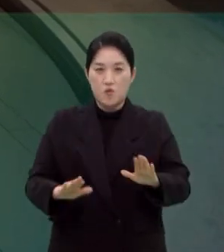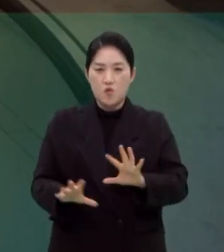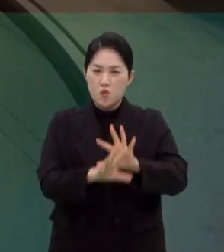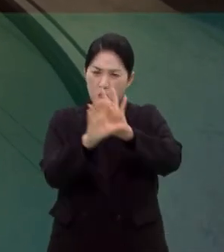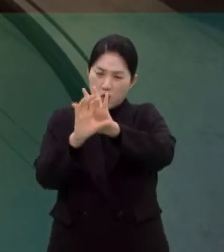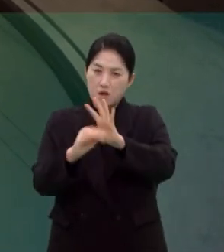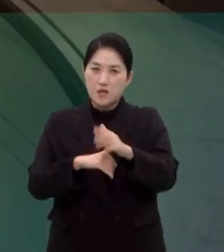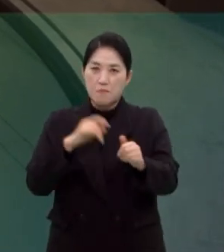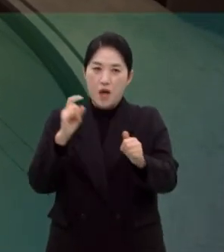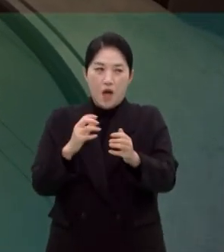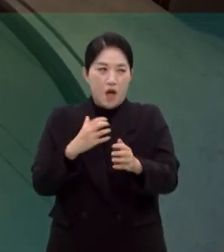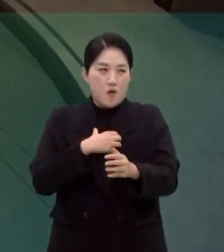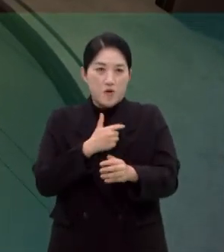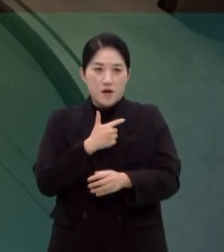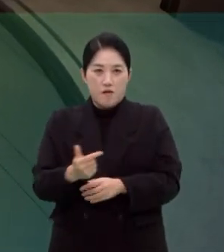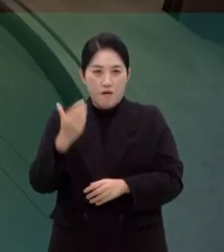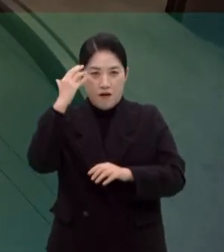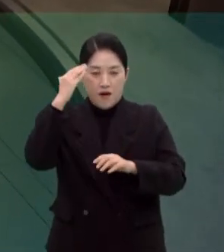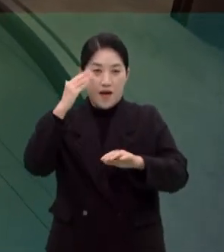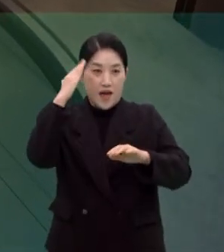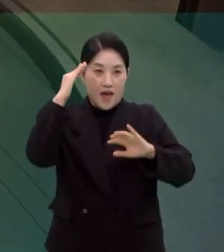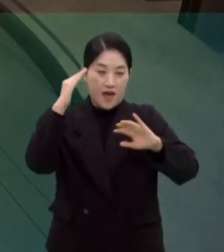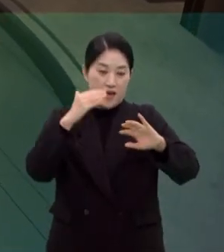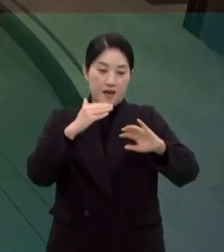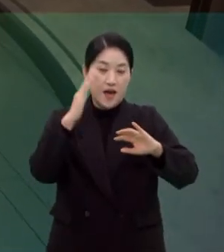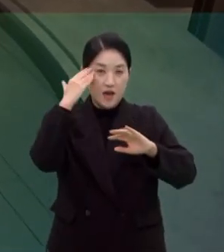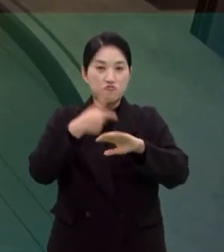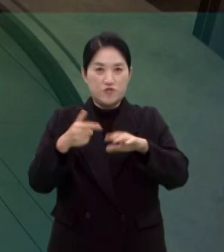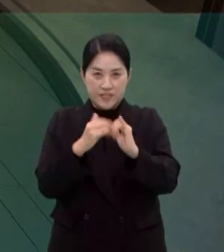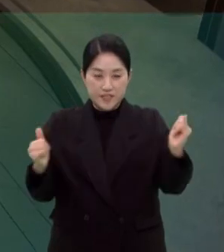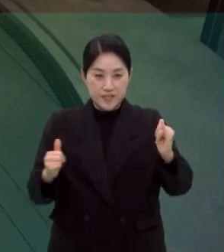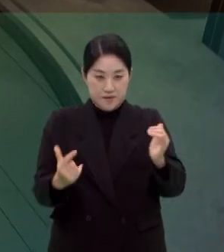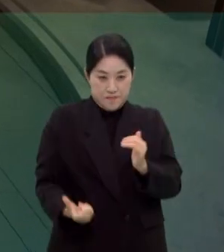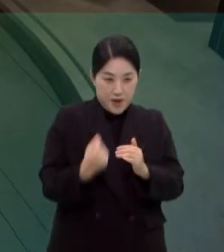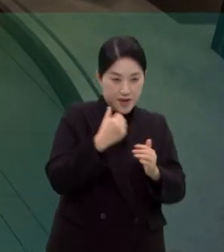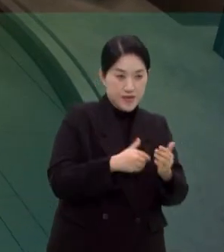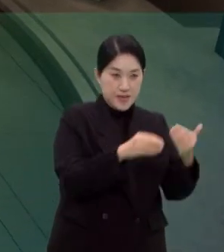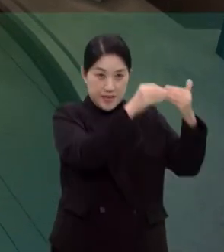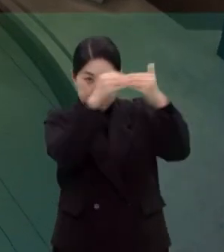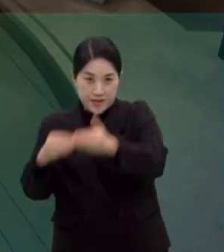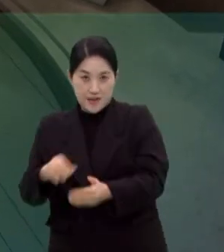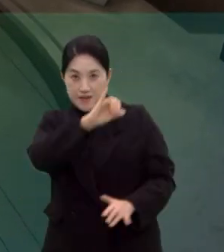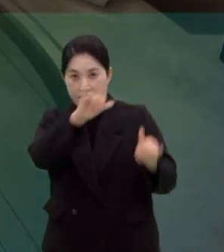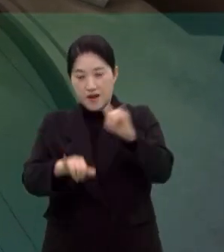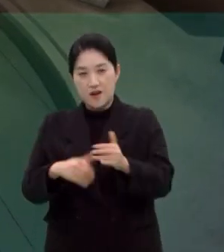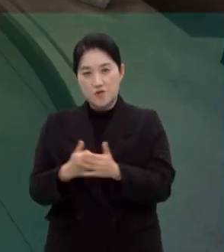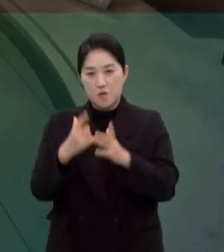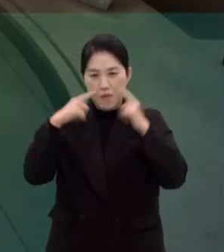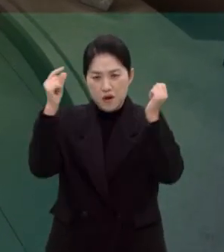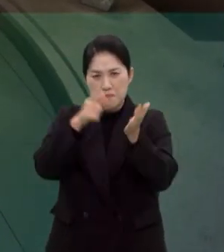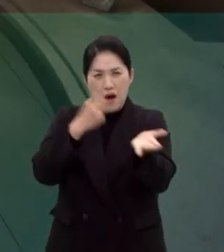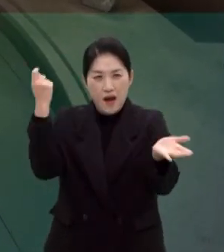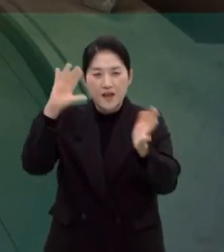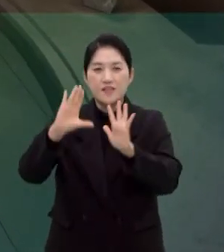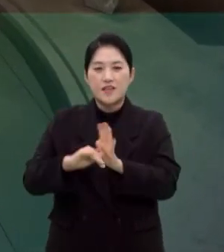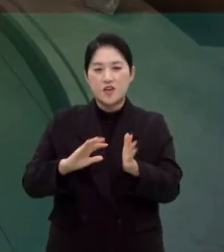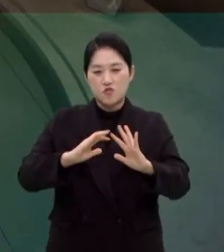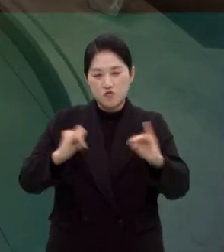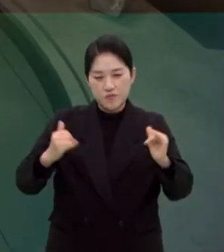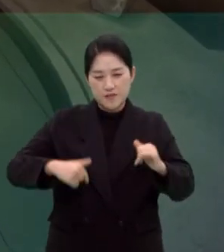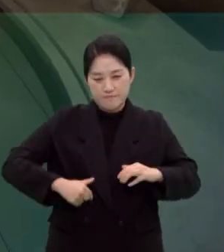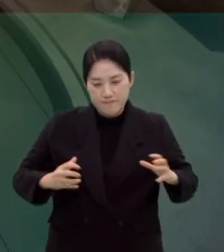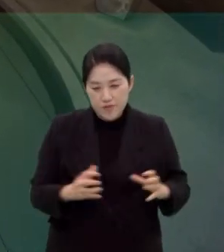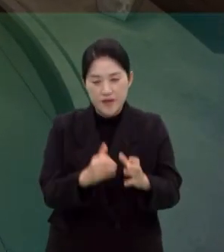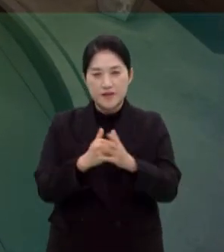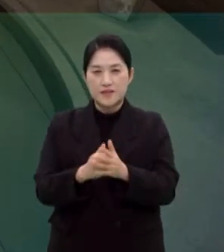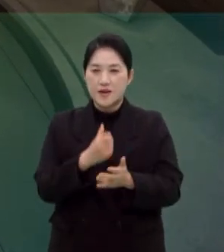교민들을 발빠르게 국내로 이송하고 마스크 다량 속에서는 모든 국민이 함께 힘을 모아 양보, 후원,